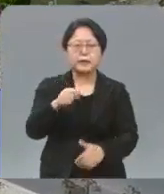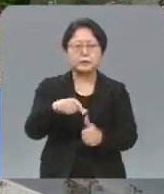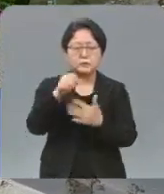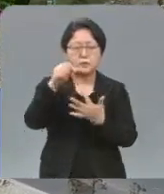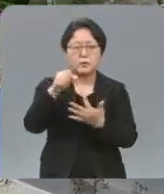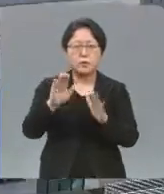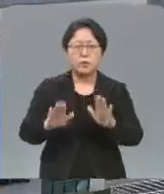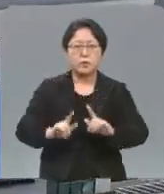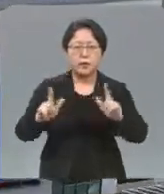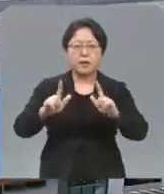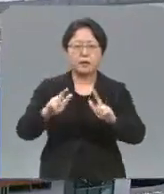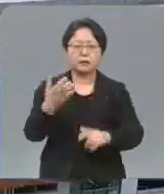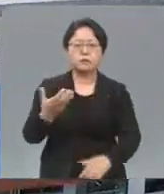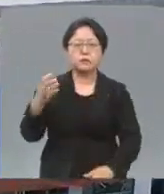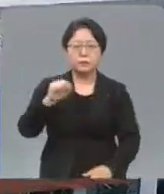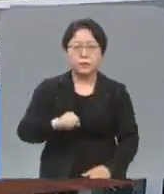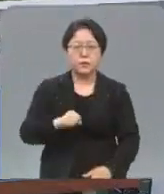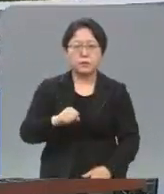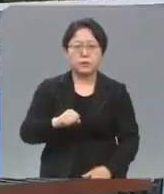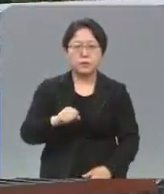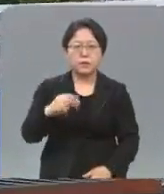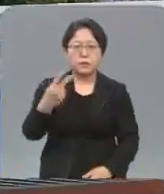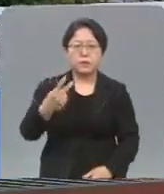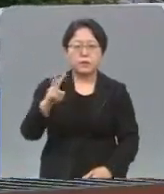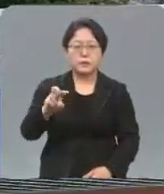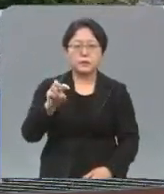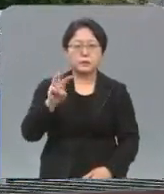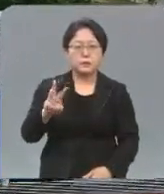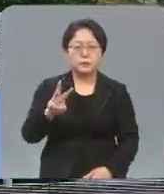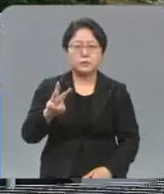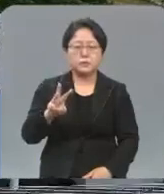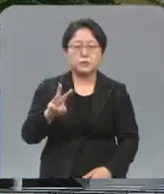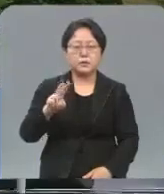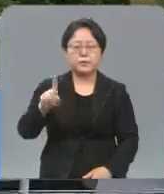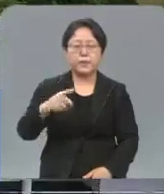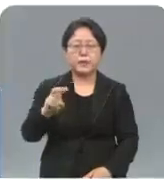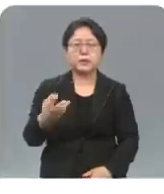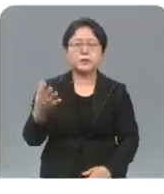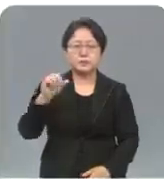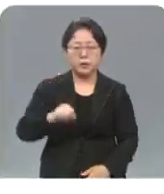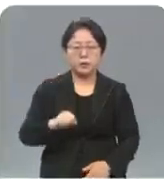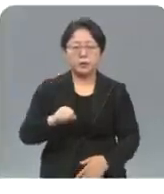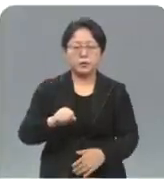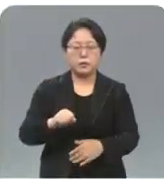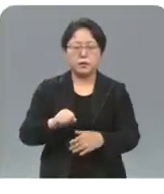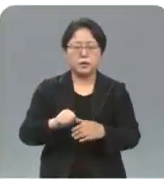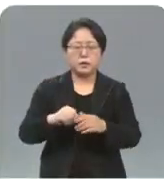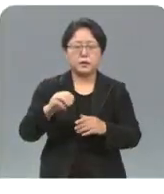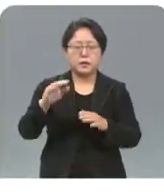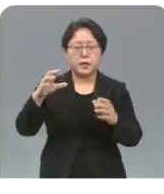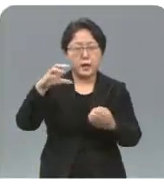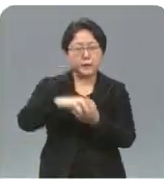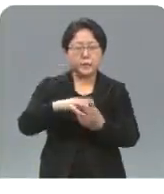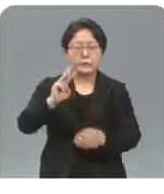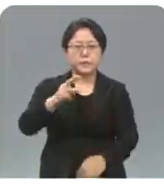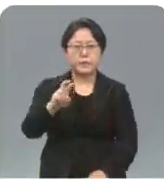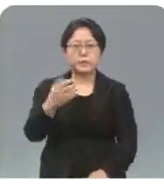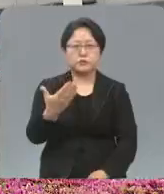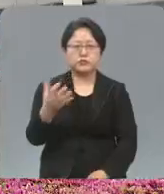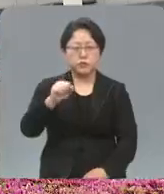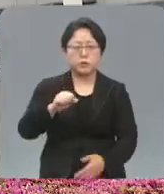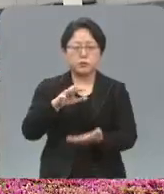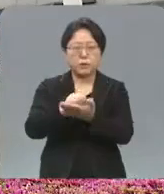선정돼 올해 기금 90억 원, 2023년도 기금 120억 원 등 모두 329억 원을